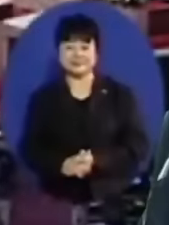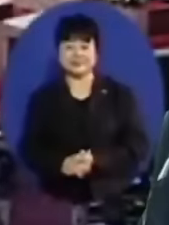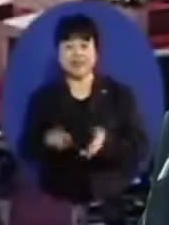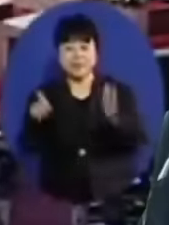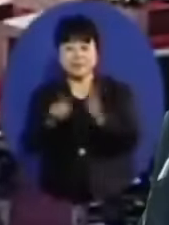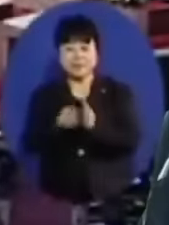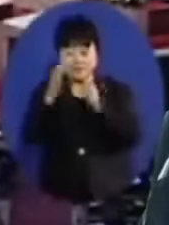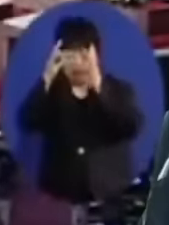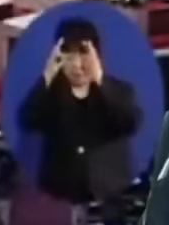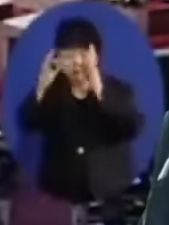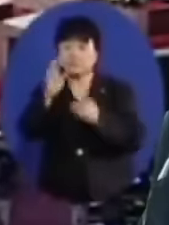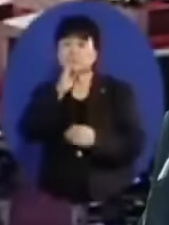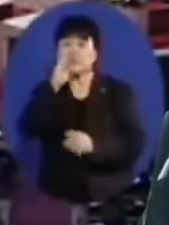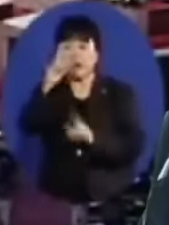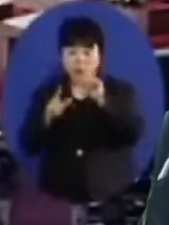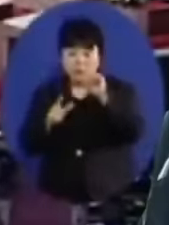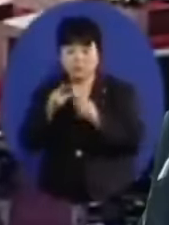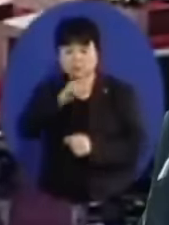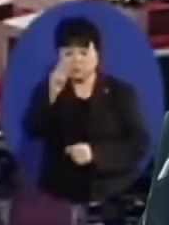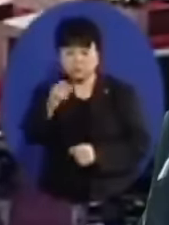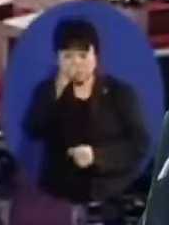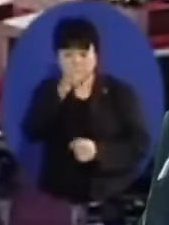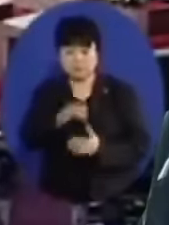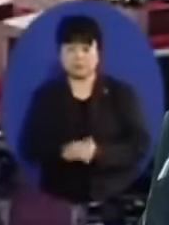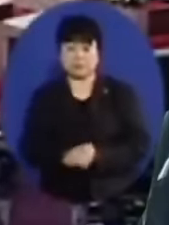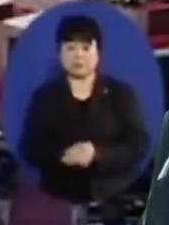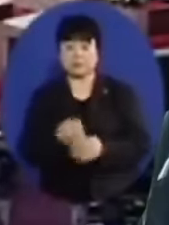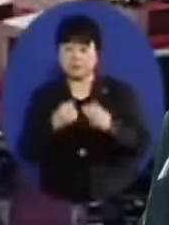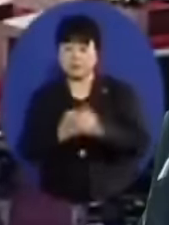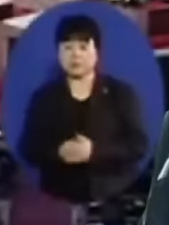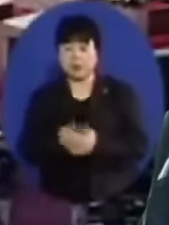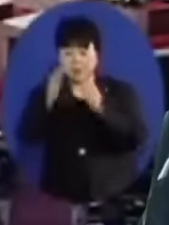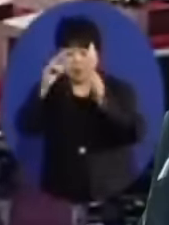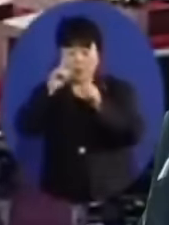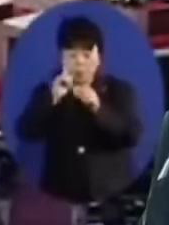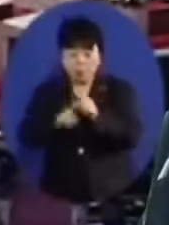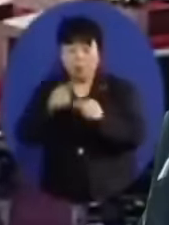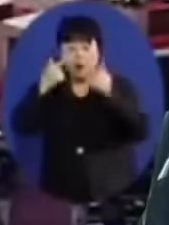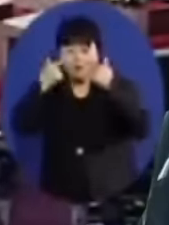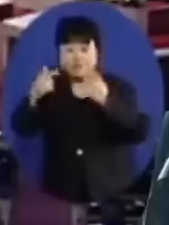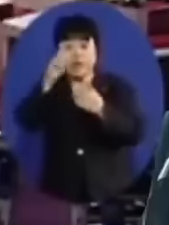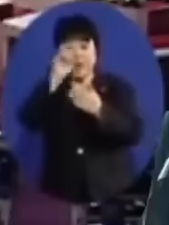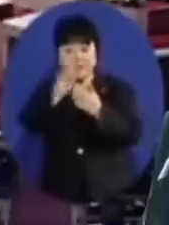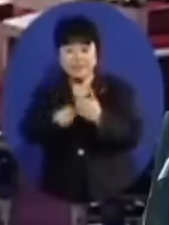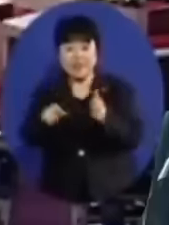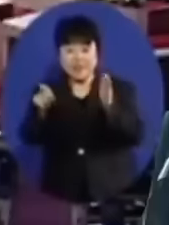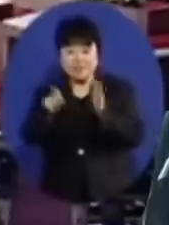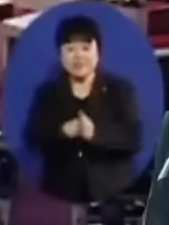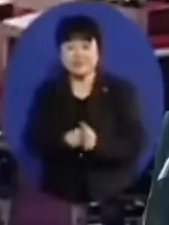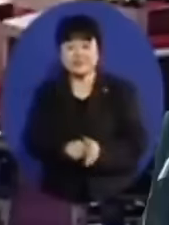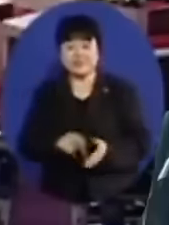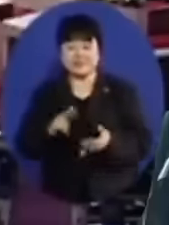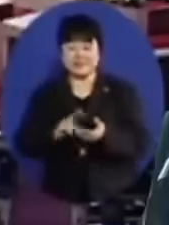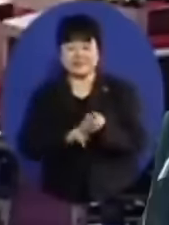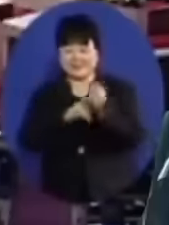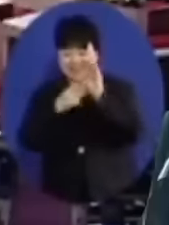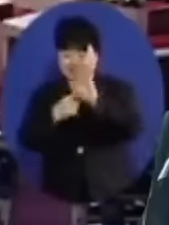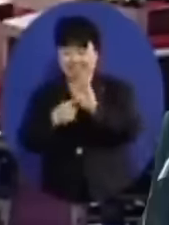믿음은 바라는 것의 실상이라고 성경은 말씀하고 있습니다. 그러므로 바라는 목표가 분명할 때 믿음의 역사가